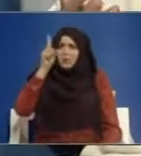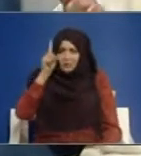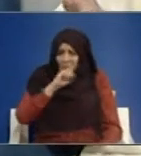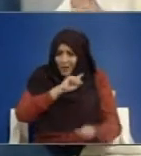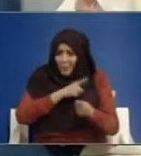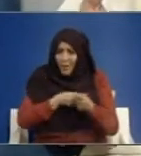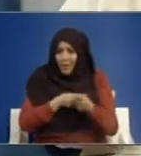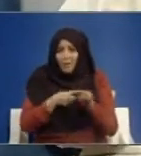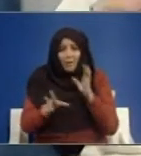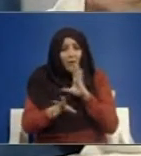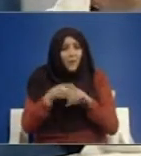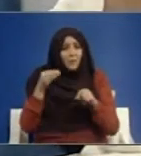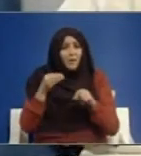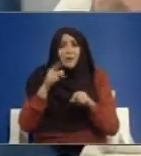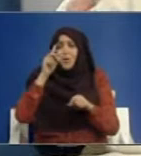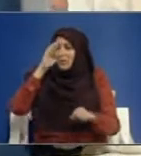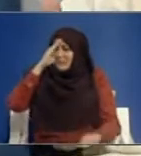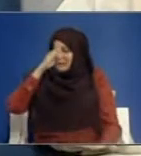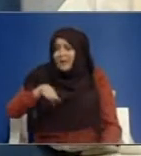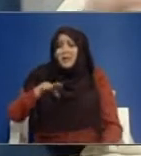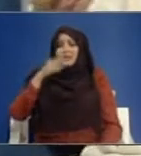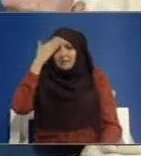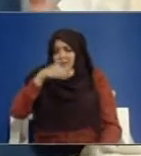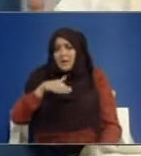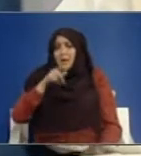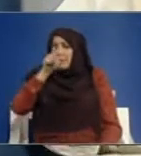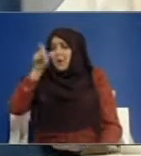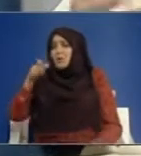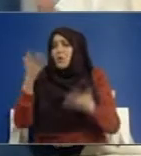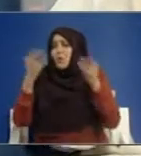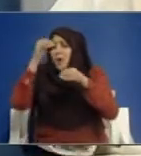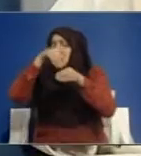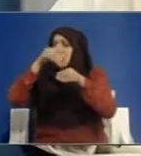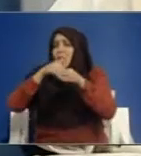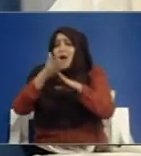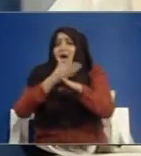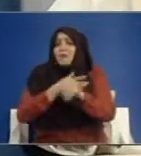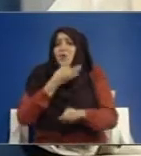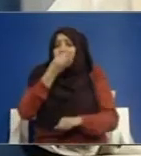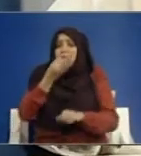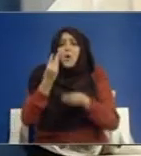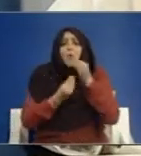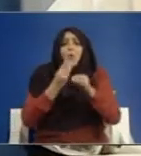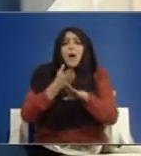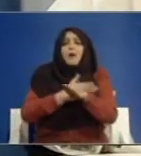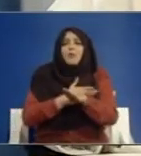القدرات على معرفة ما في قلب الإنسان قبل أن يتحدث به أو أن يعمل به.